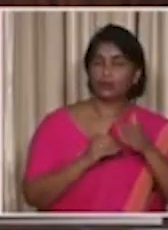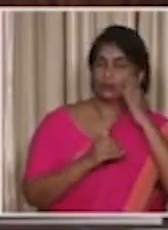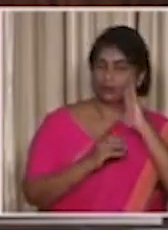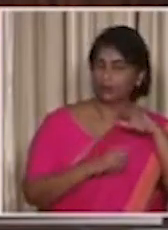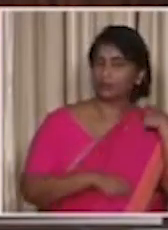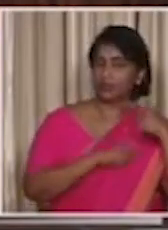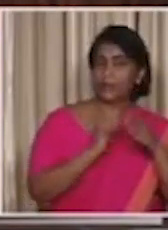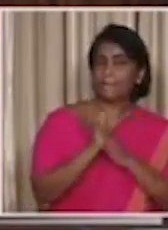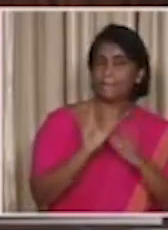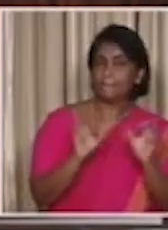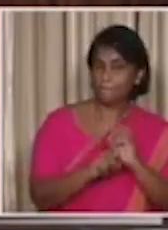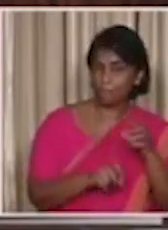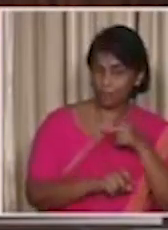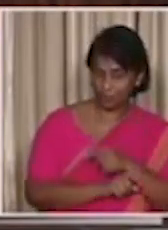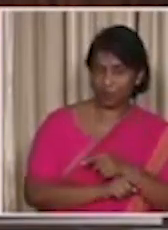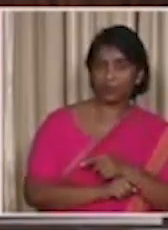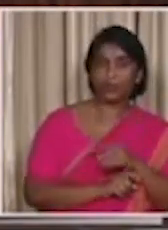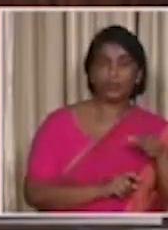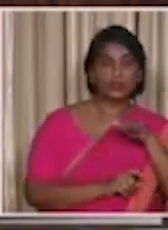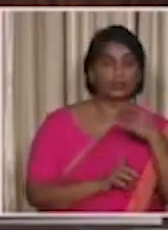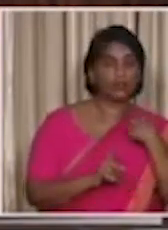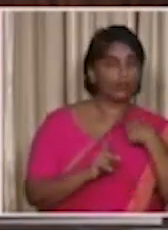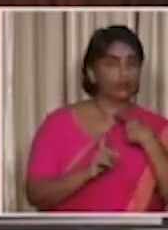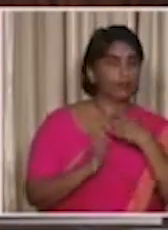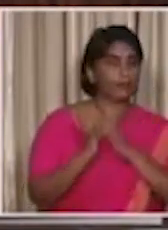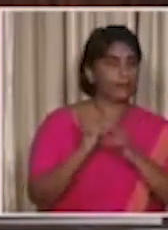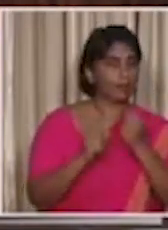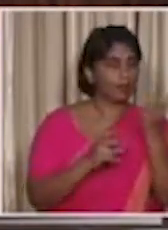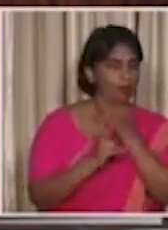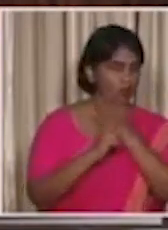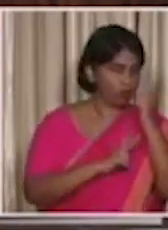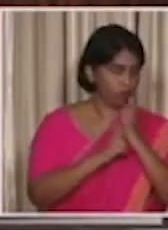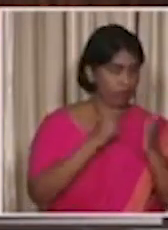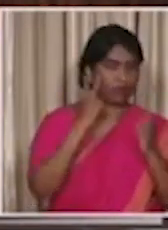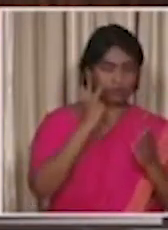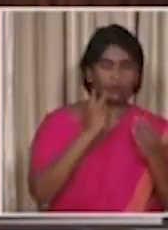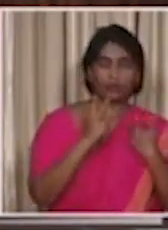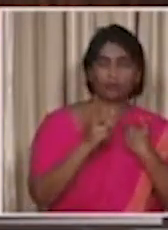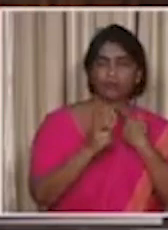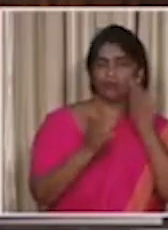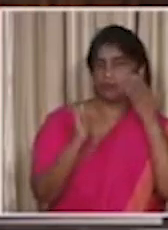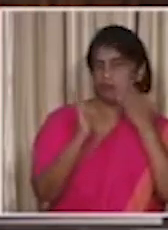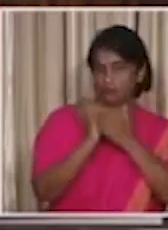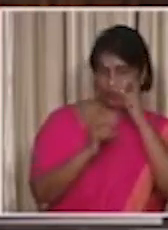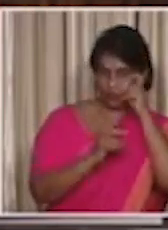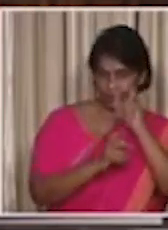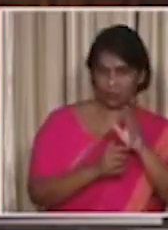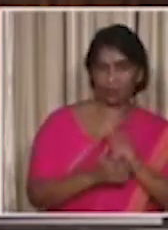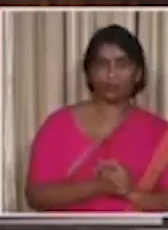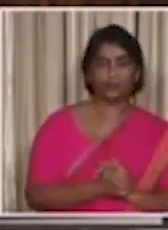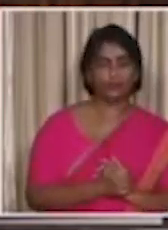සම්ප්‍රදායික ජනමාධ්‍ය සහ සමාජ ජනමාධ්‍ය යන අංශ දෙකම අපේ සැලකිල්ලට ගත යුතුයි.